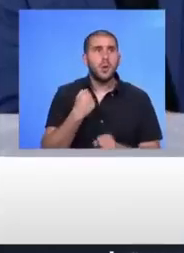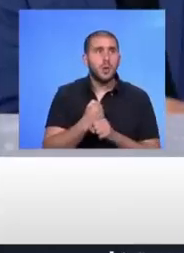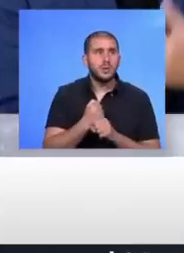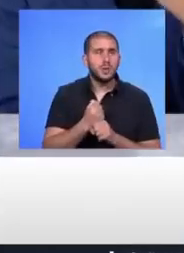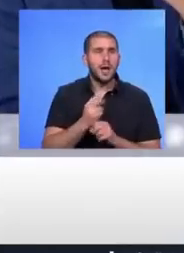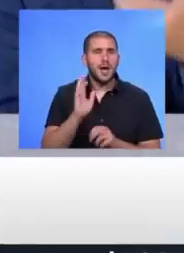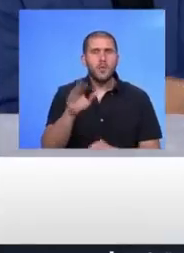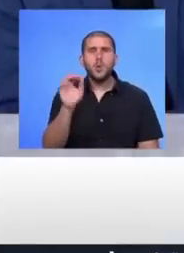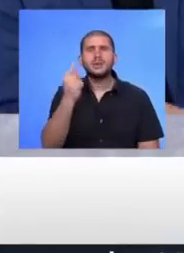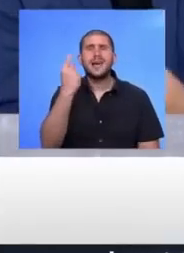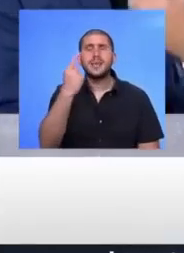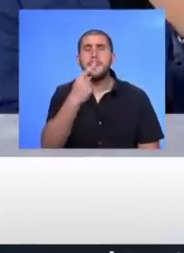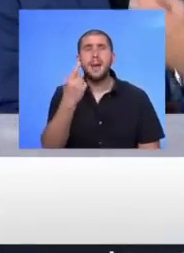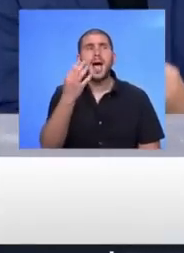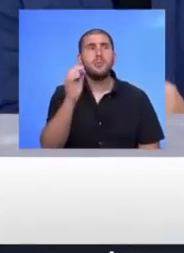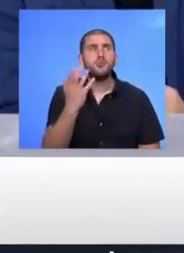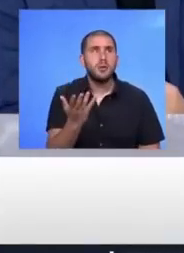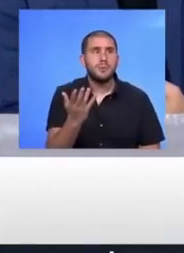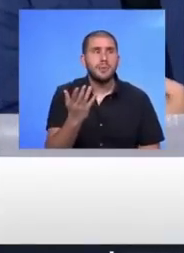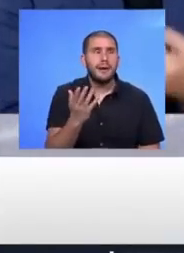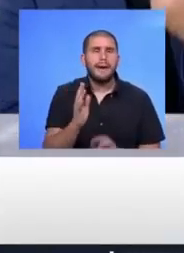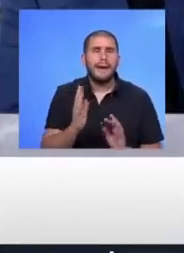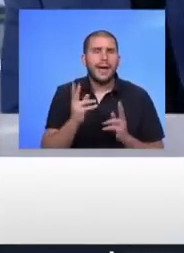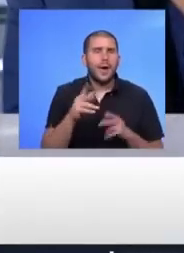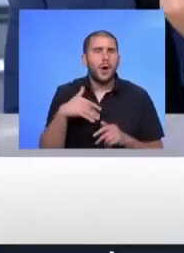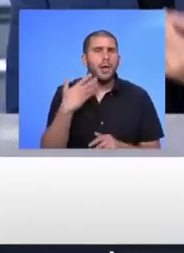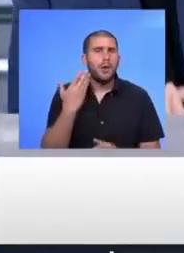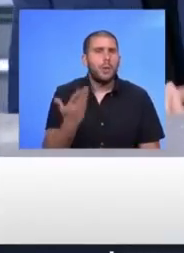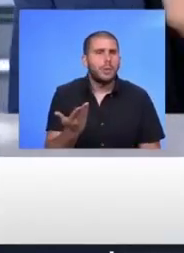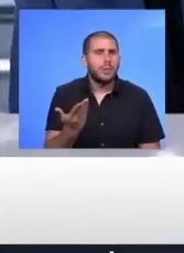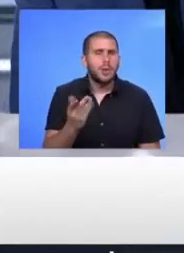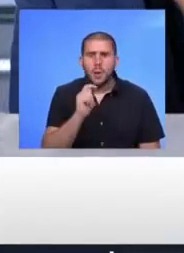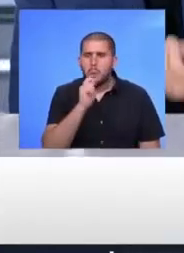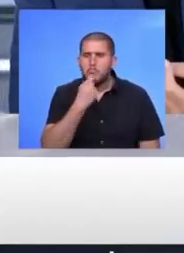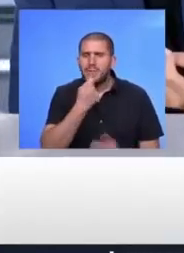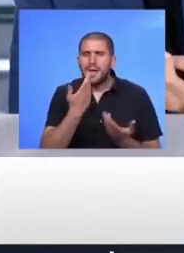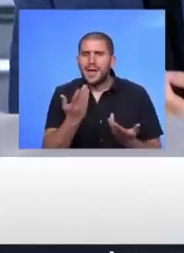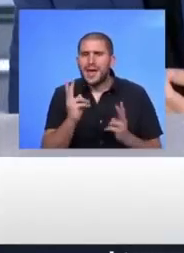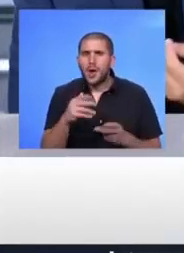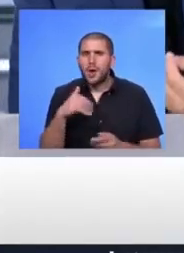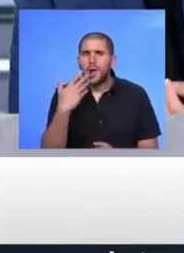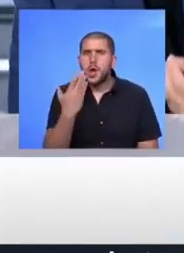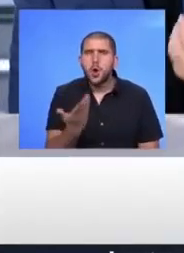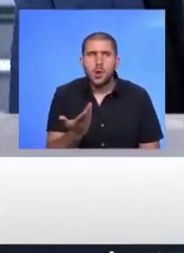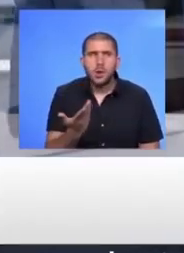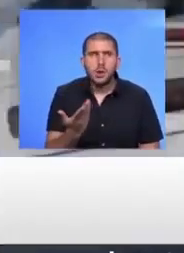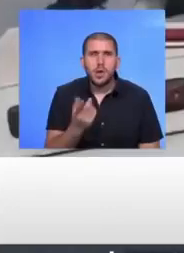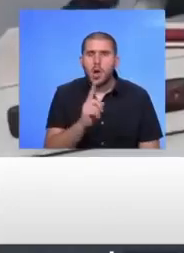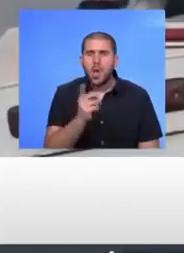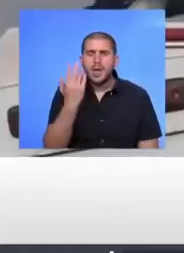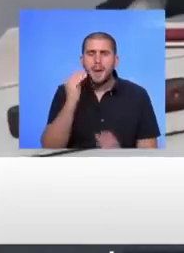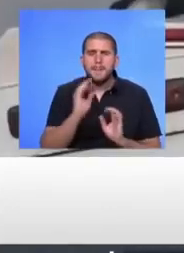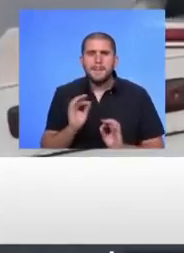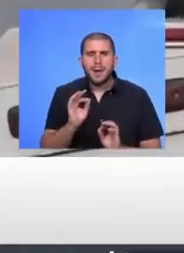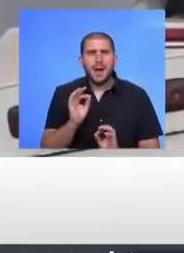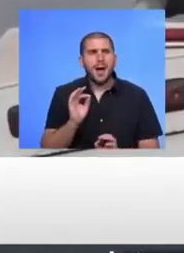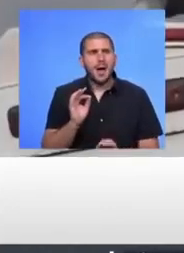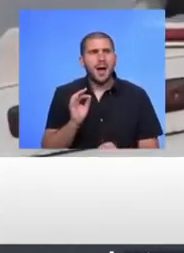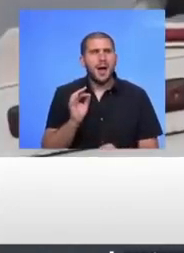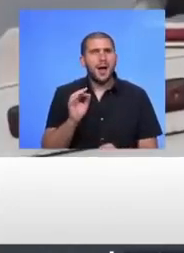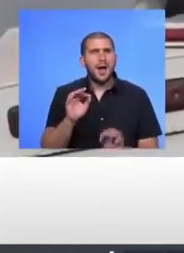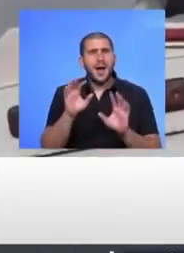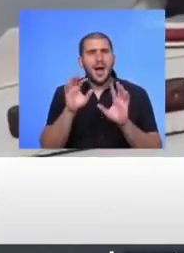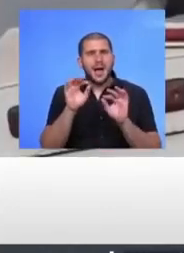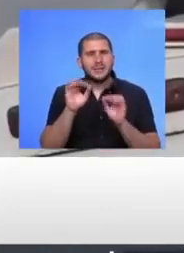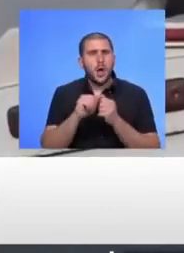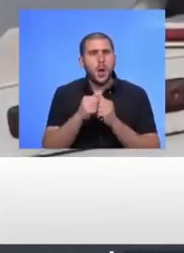אחוז. 150. איך ייתכן, מודיעינית, איך ייתכן, שלא היה מקור, אם לא 10, אם לא